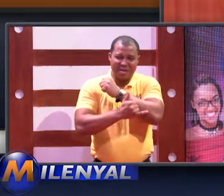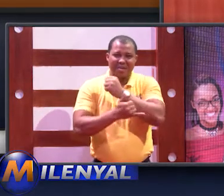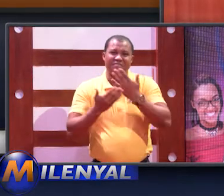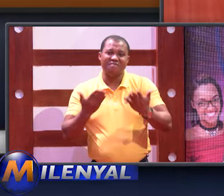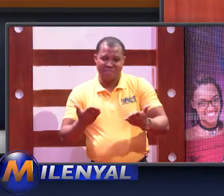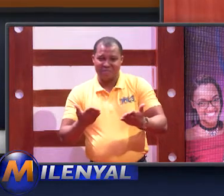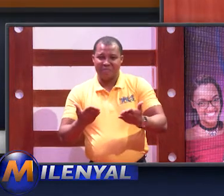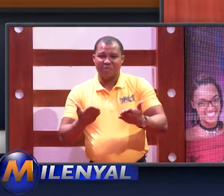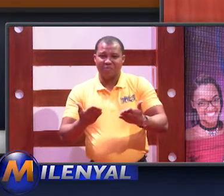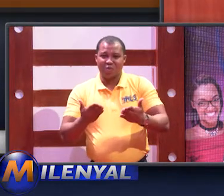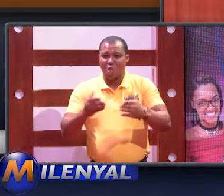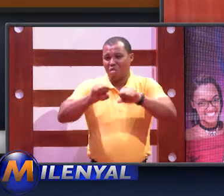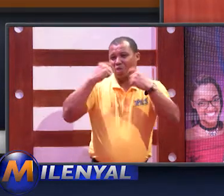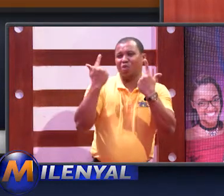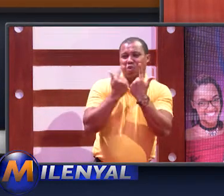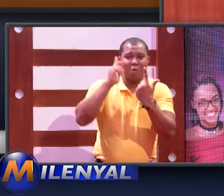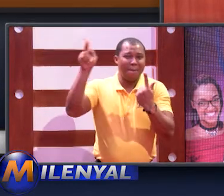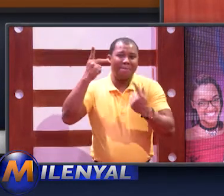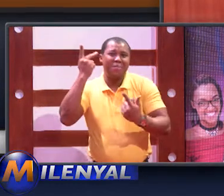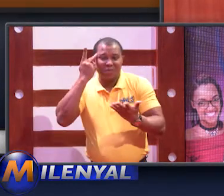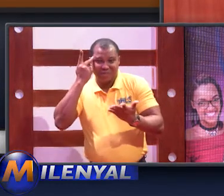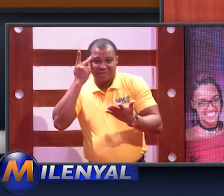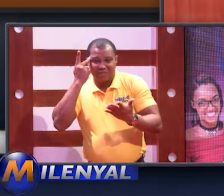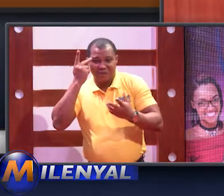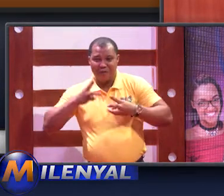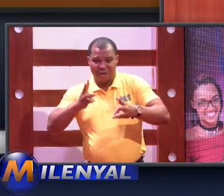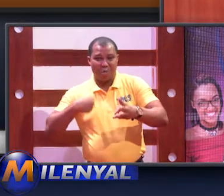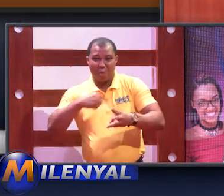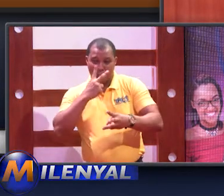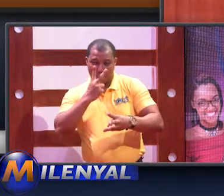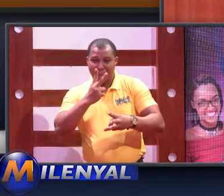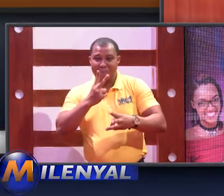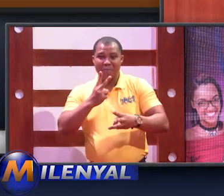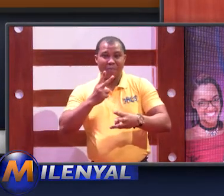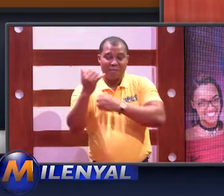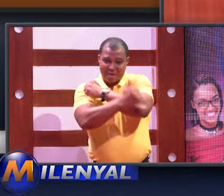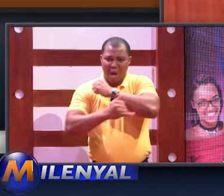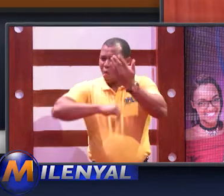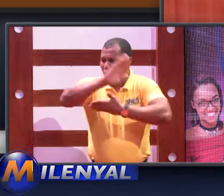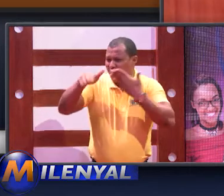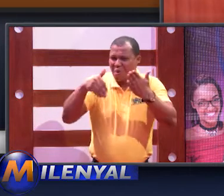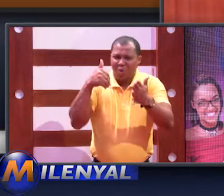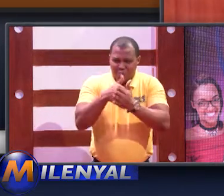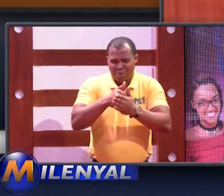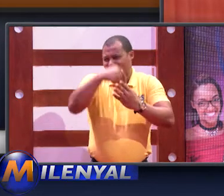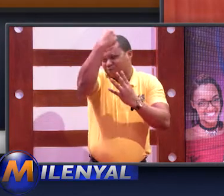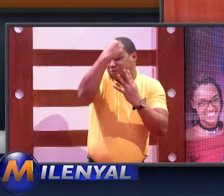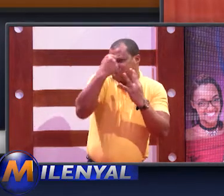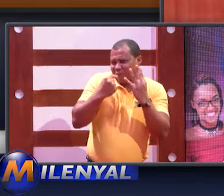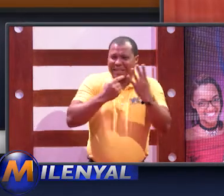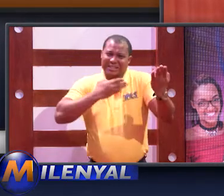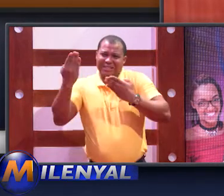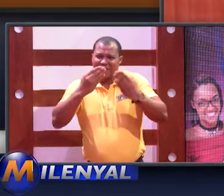plan sociopolitique, Jean pays en lui-même lié. Tout le bagage est centré pour Port-au-Prince. Tout le bagage. Donc, tout service,